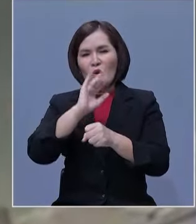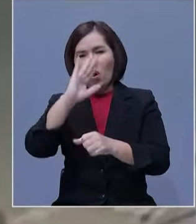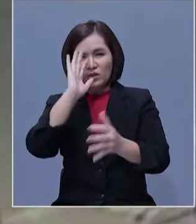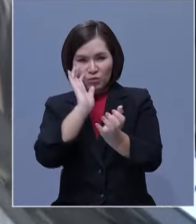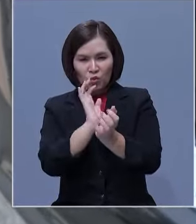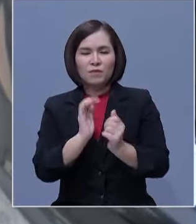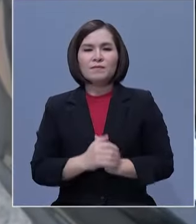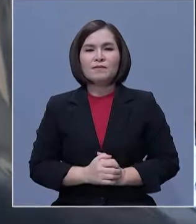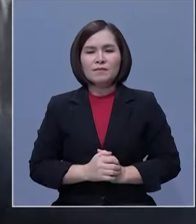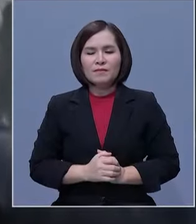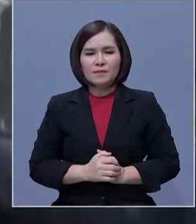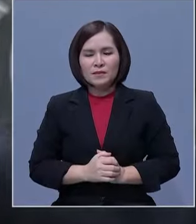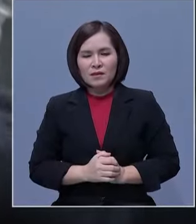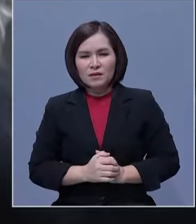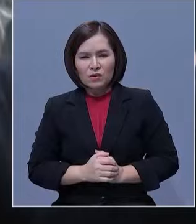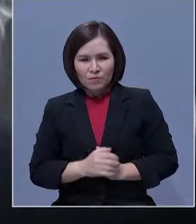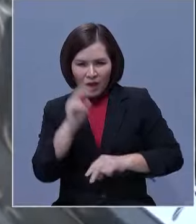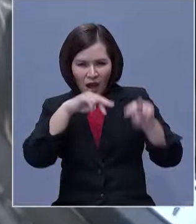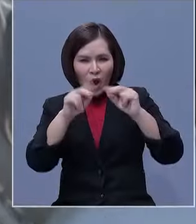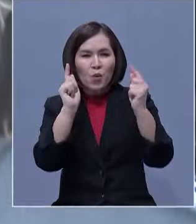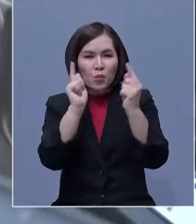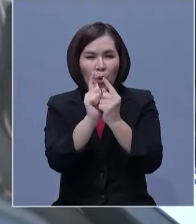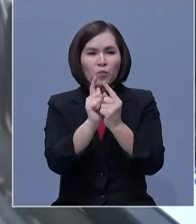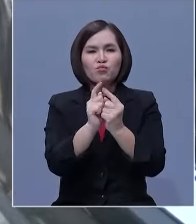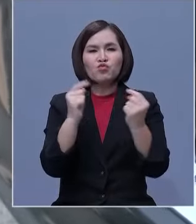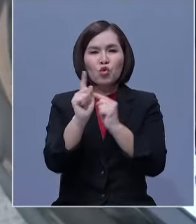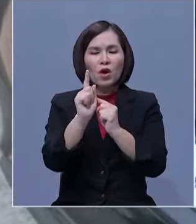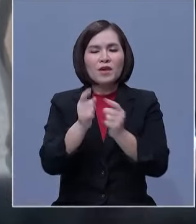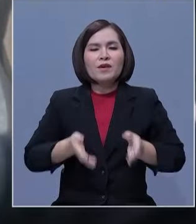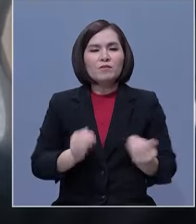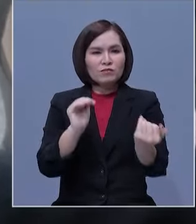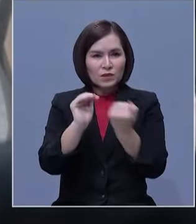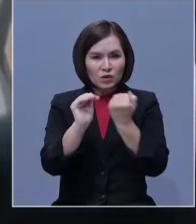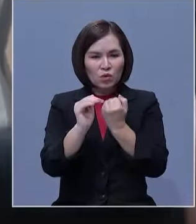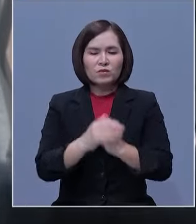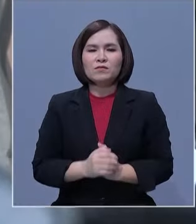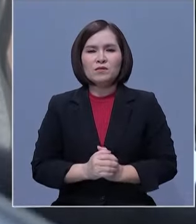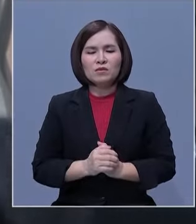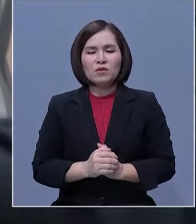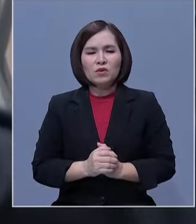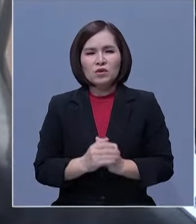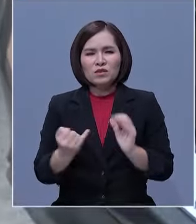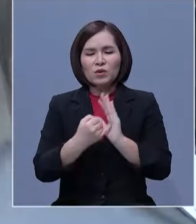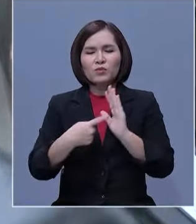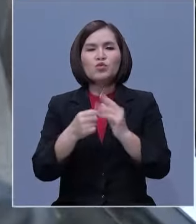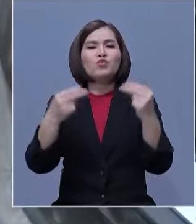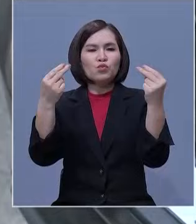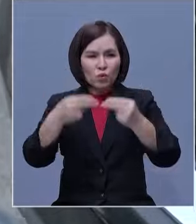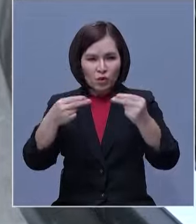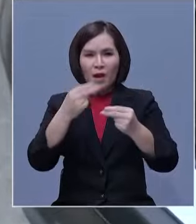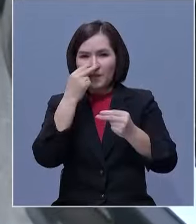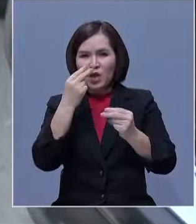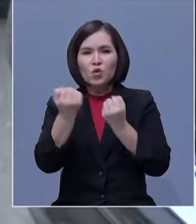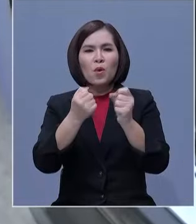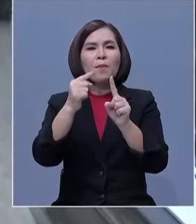บว่ารถคันนี้ไปจอดทิ้งไว้ริมถนนที่ตำบลจอมปลวกอำเภอบางคนทีจังหวัดสมุทรสงครามจากการต